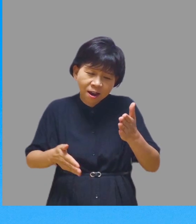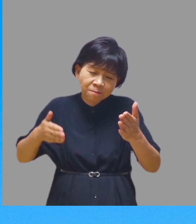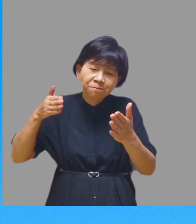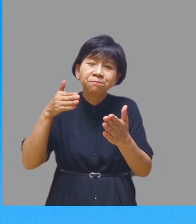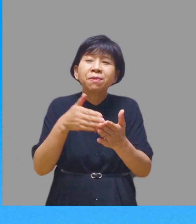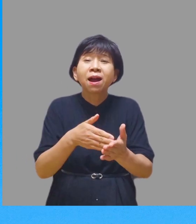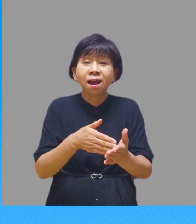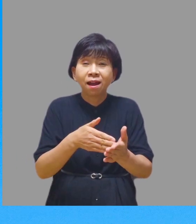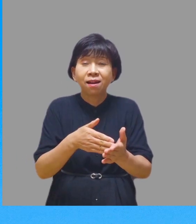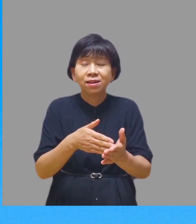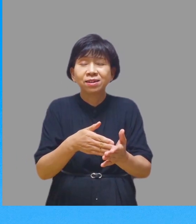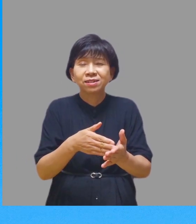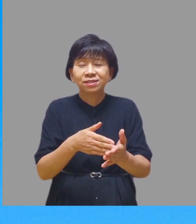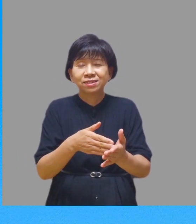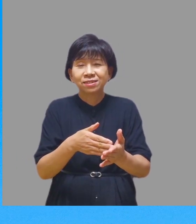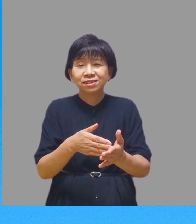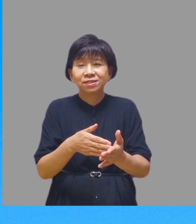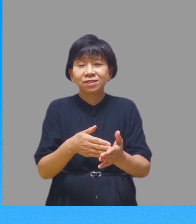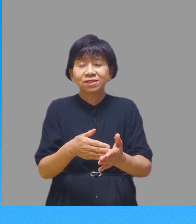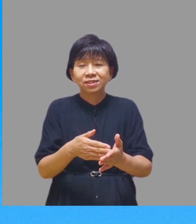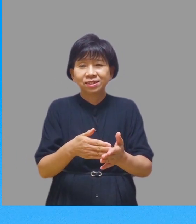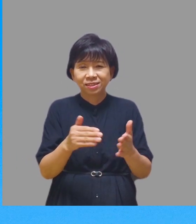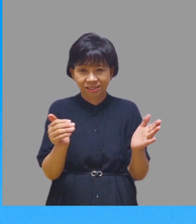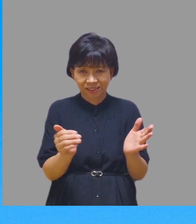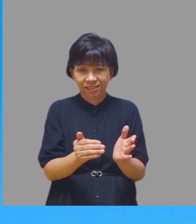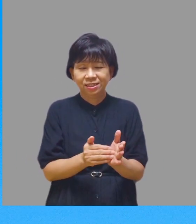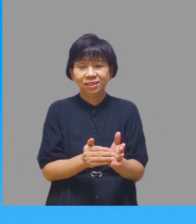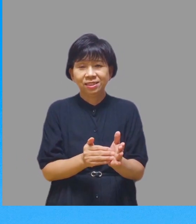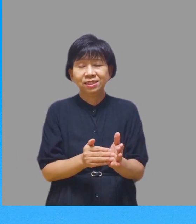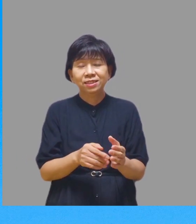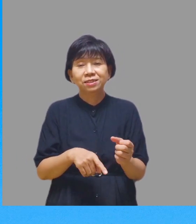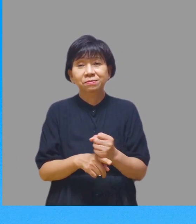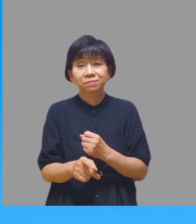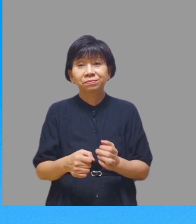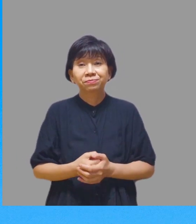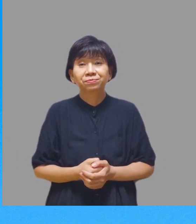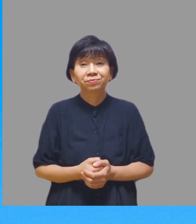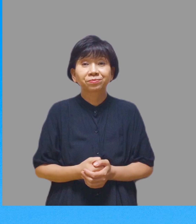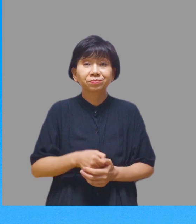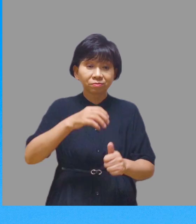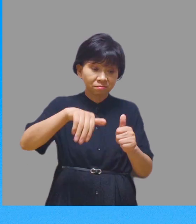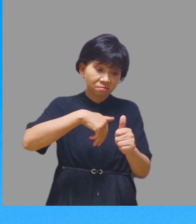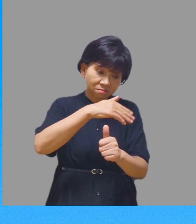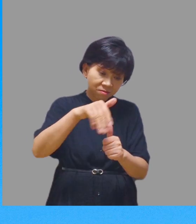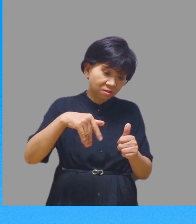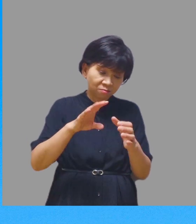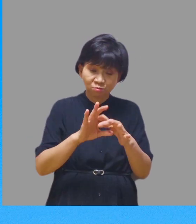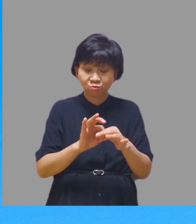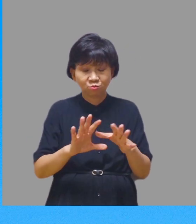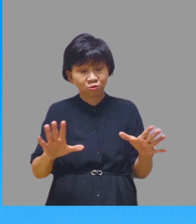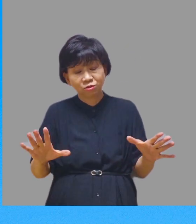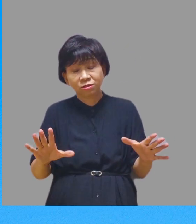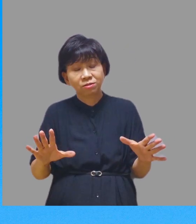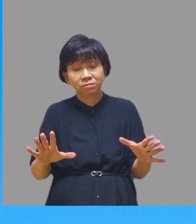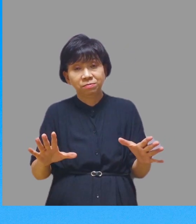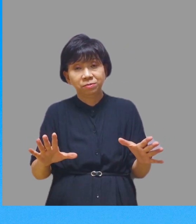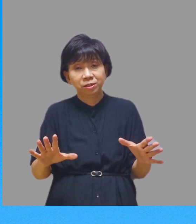표현은요, 완주했다라는 의미를 담고 있습니다. 여러 가지 상황과 환경 속에서도